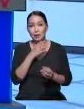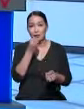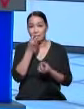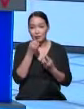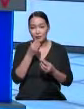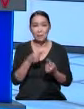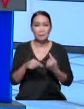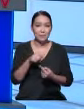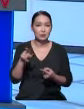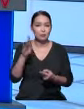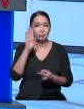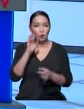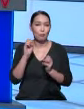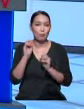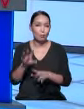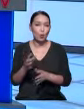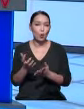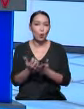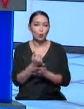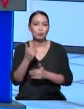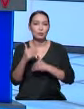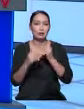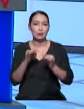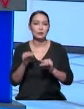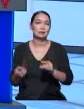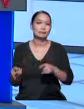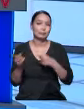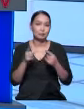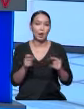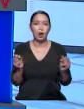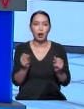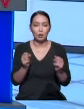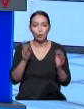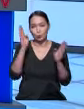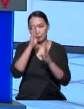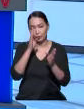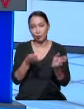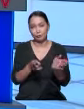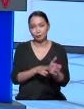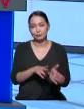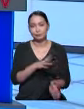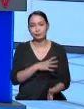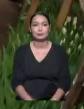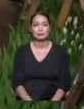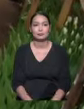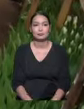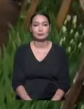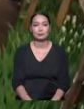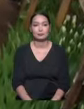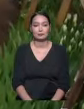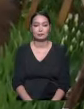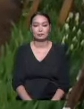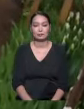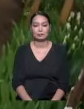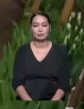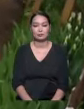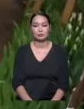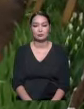бизнеса парень бросил успешную карьеру и переехал в более холодный климат. Раиса Маргунова с подробностями.